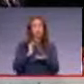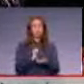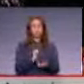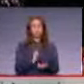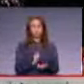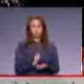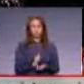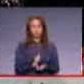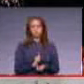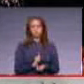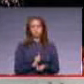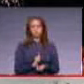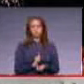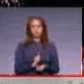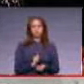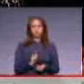هو